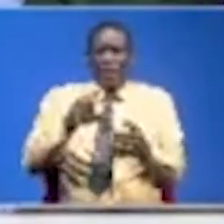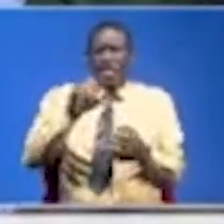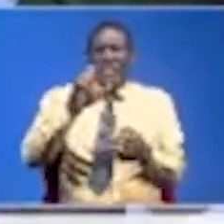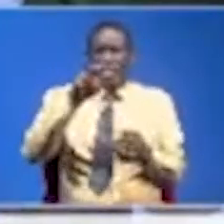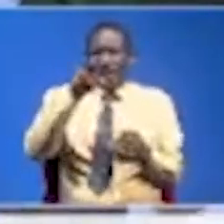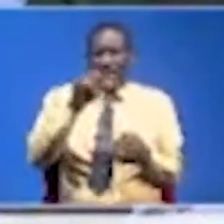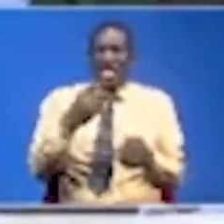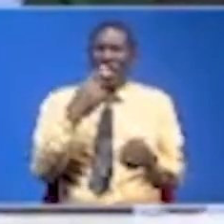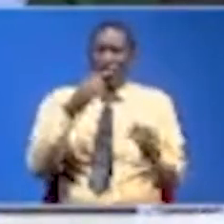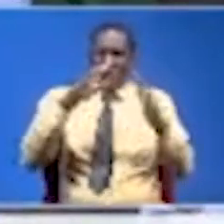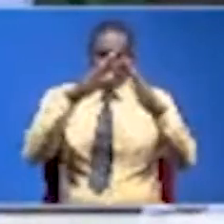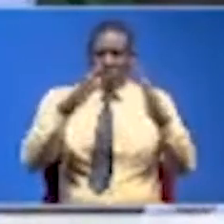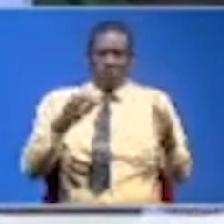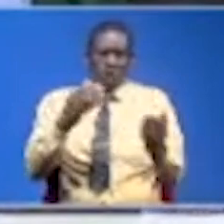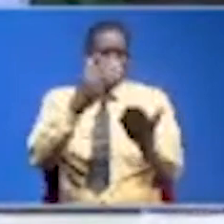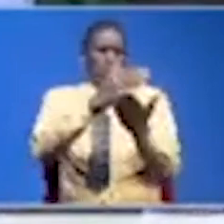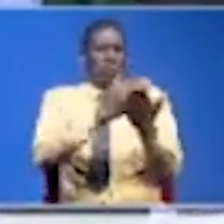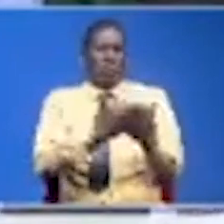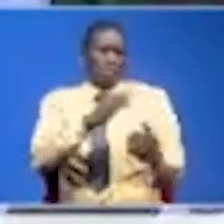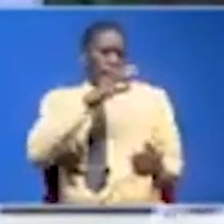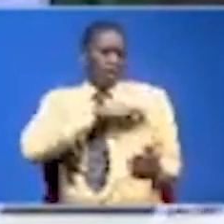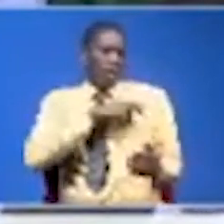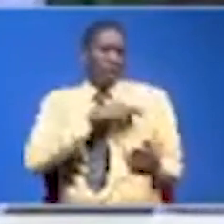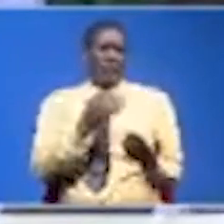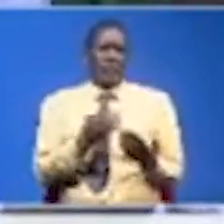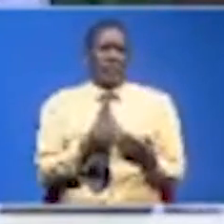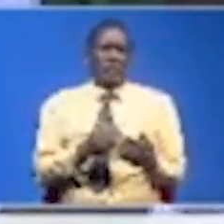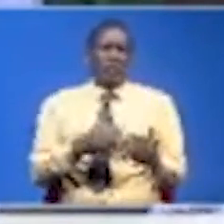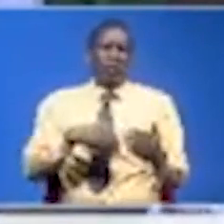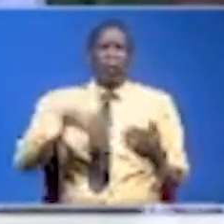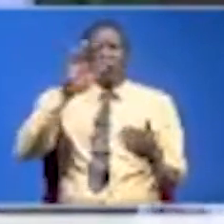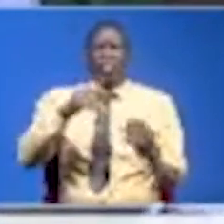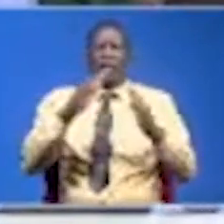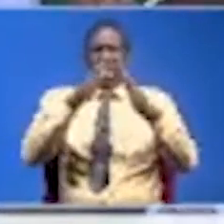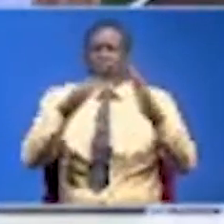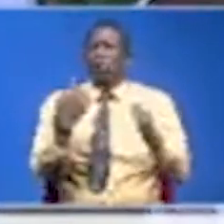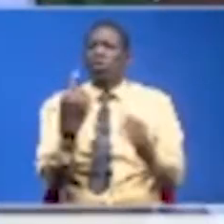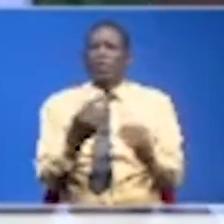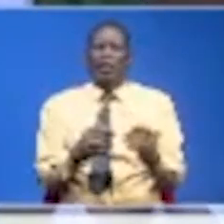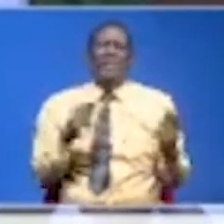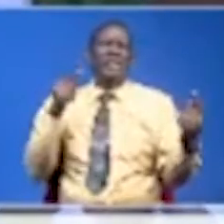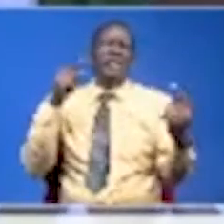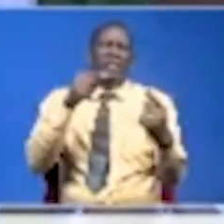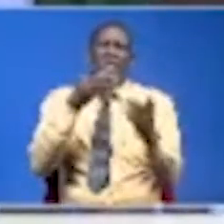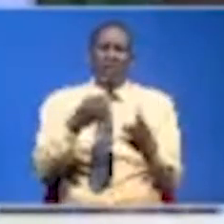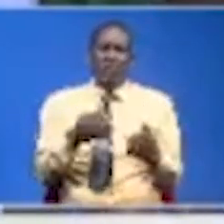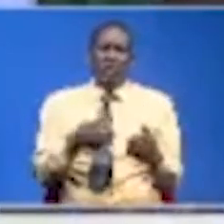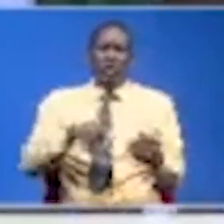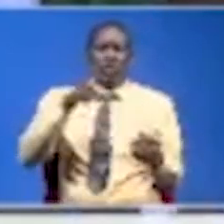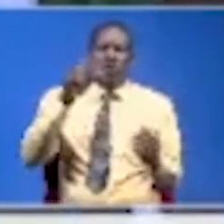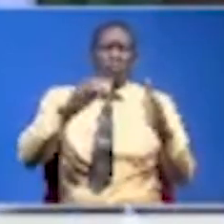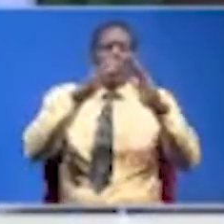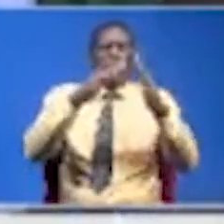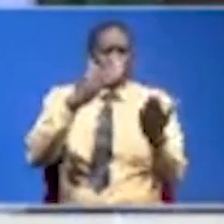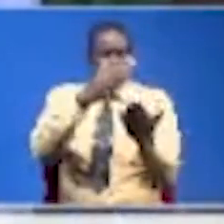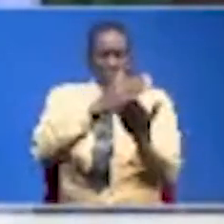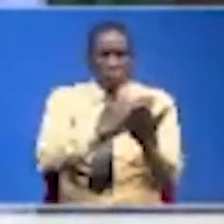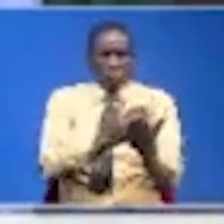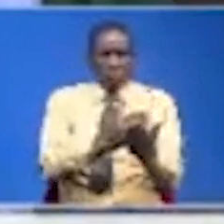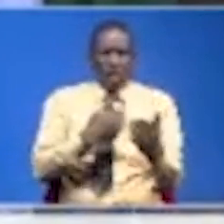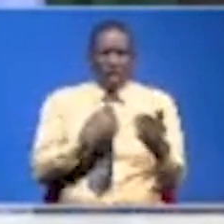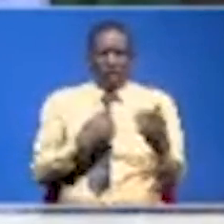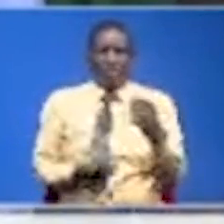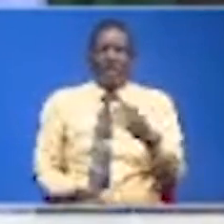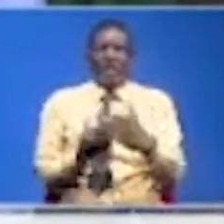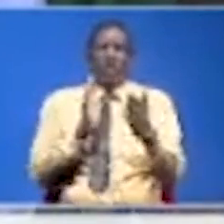The program's benefits extend beyond housing. So far, the affordable housing program has created